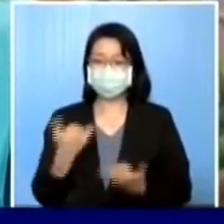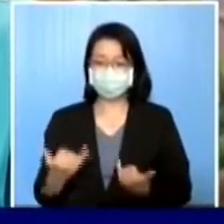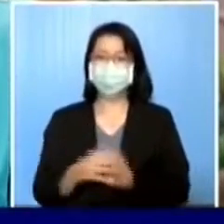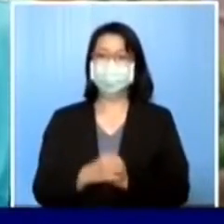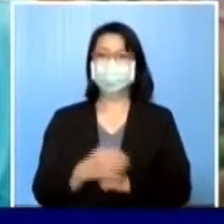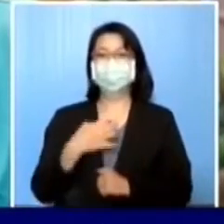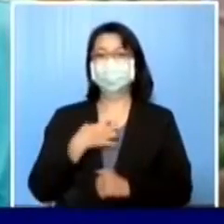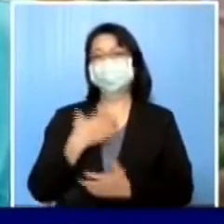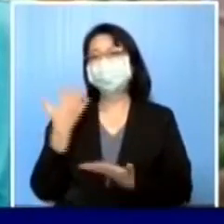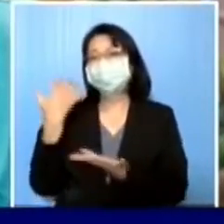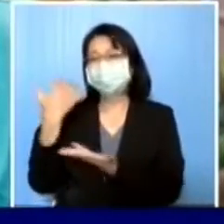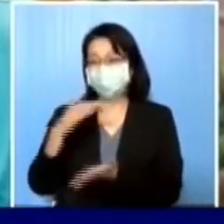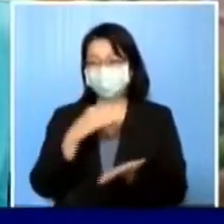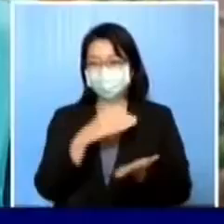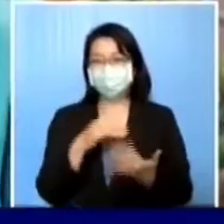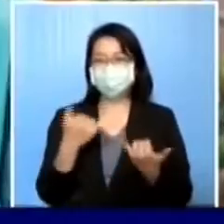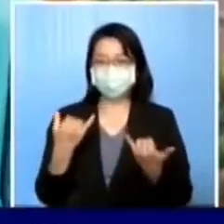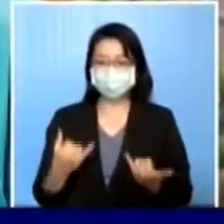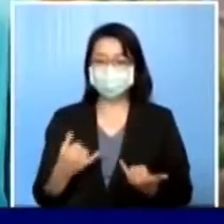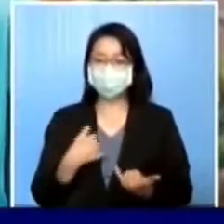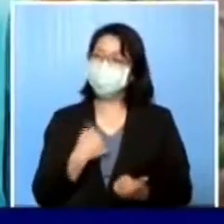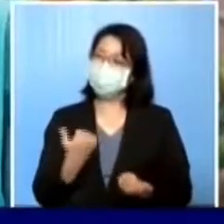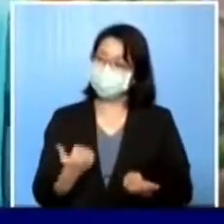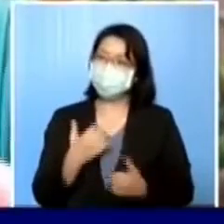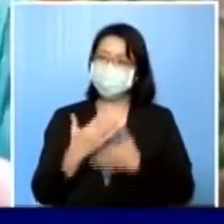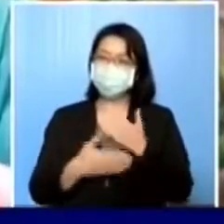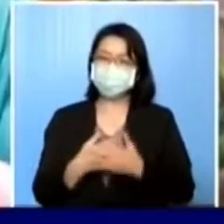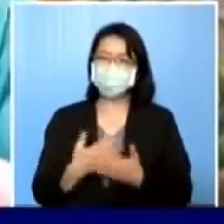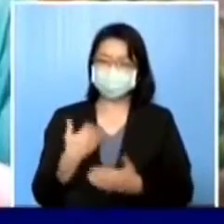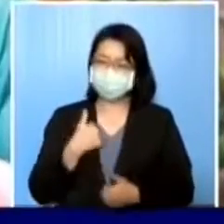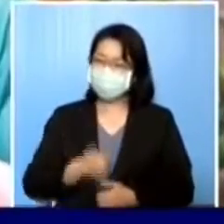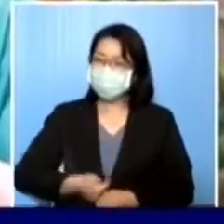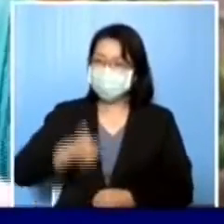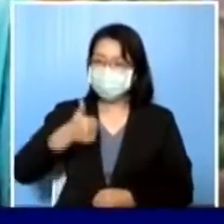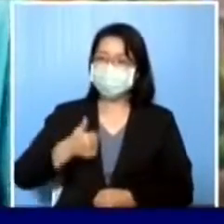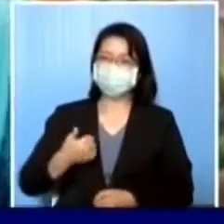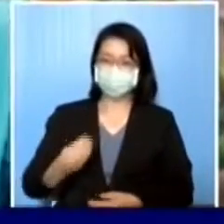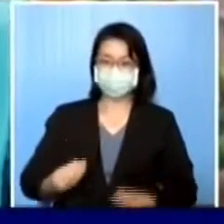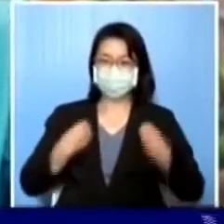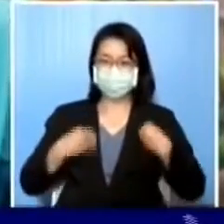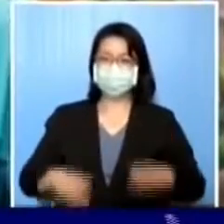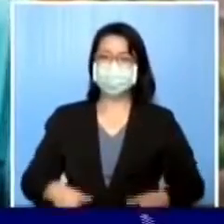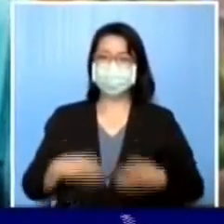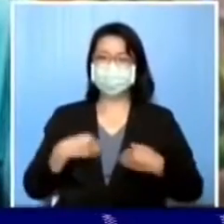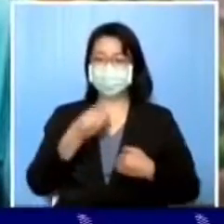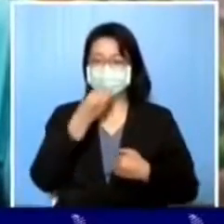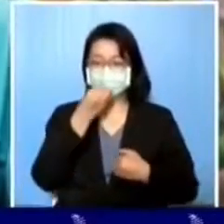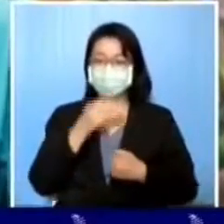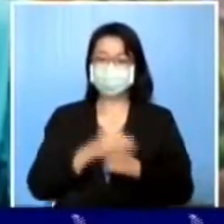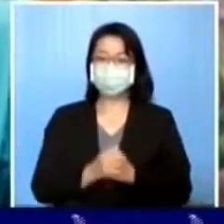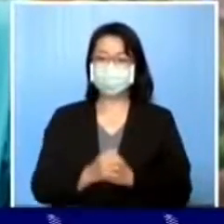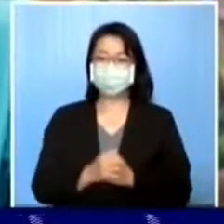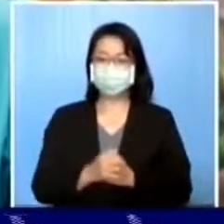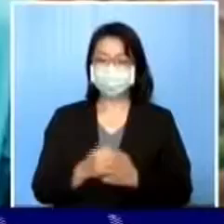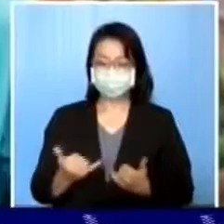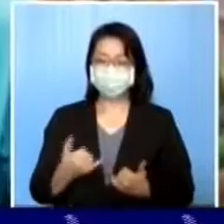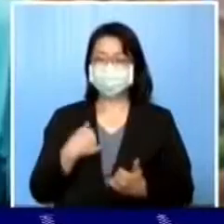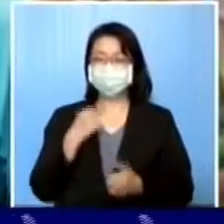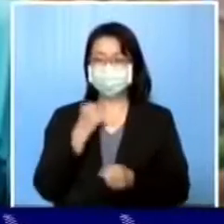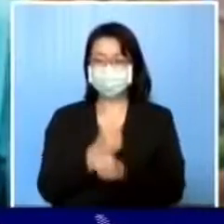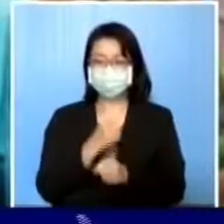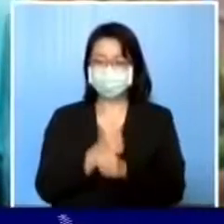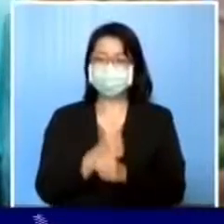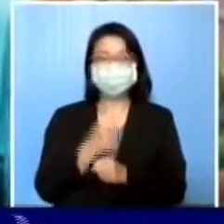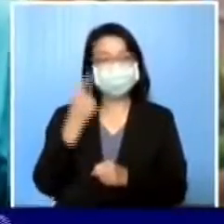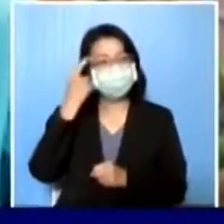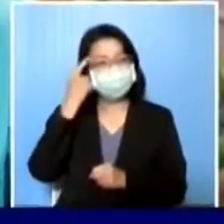างที่จะเกิดขึ้นได้คือเราต้องมีมาตรฐานที่เป็นปลอดภัยมีเก็บหรือว่ามีมาตรฐานอินทรีย์ที่เขารองรับเ